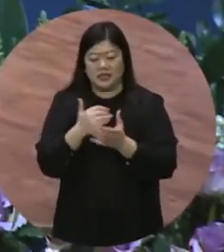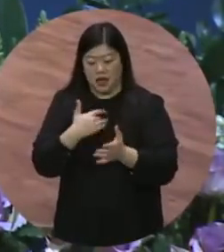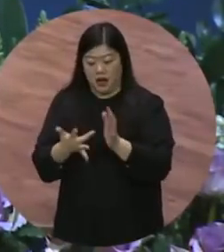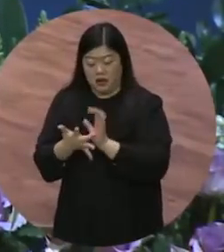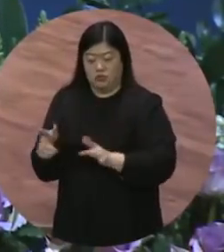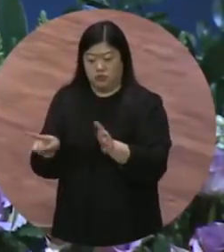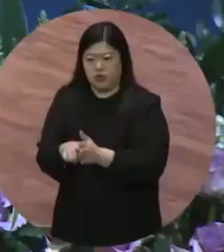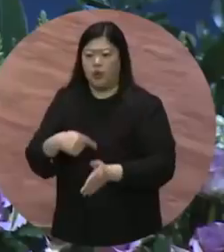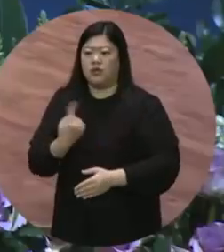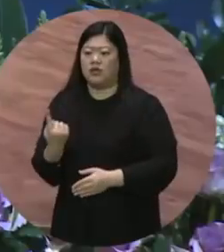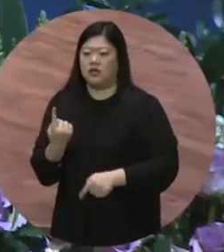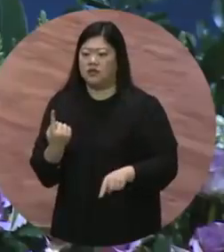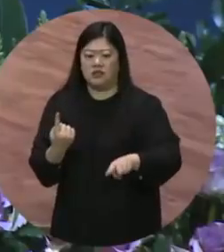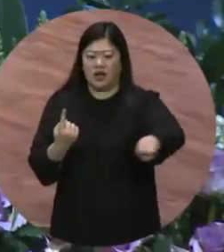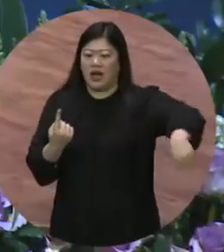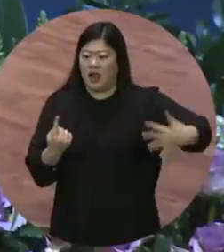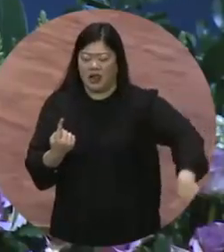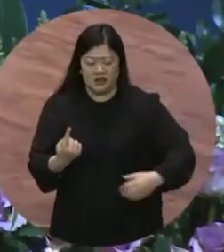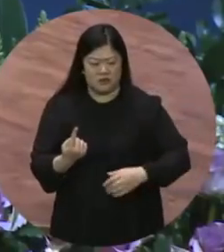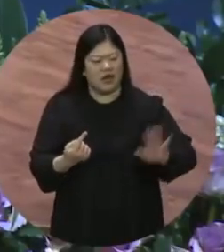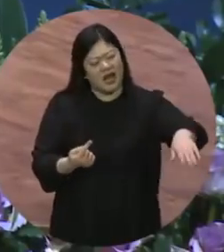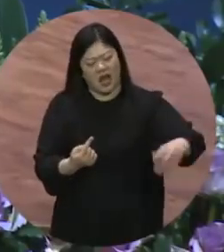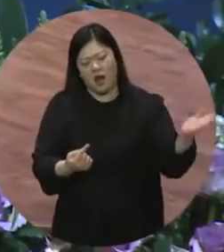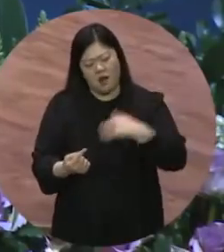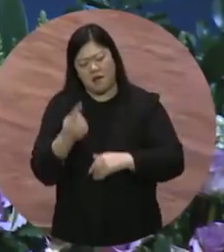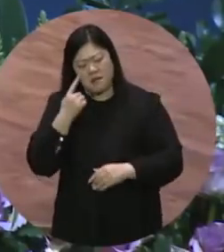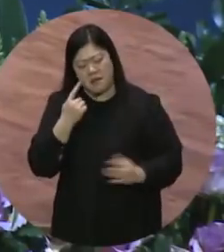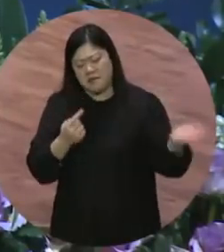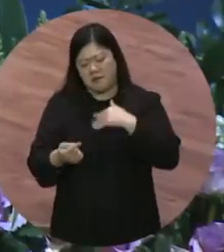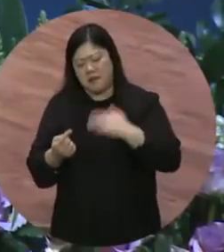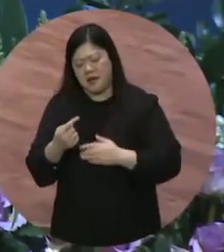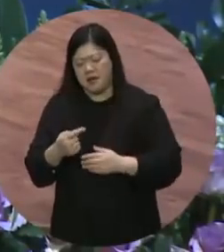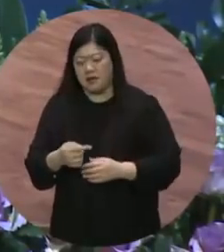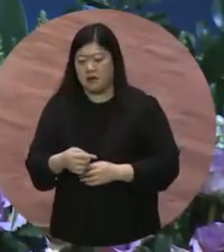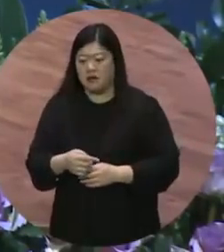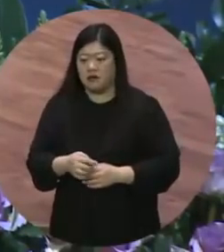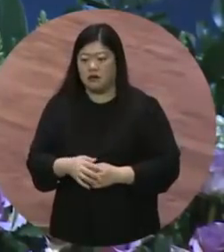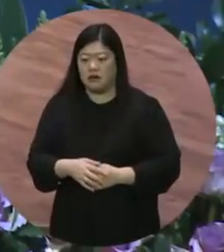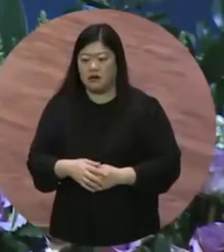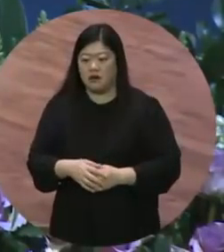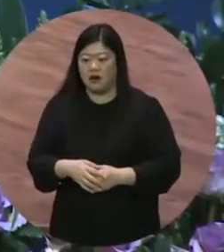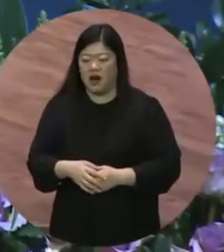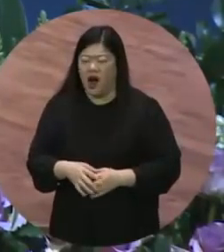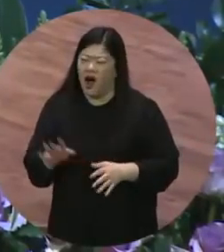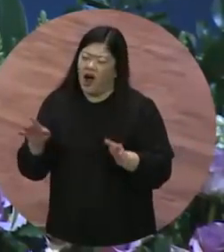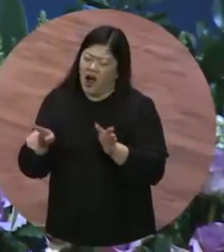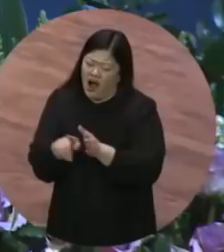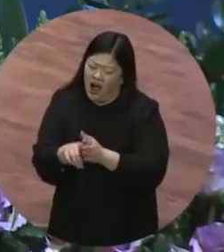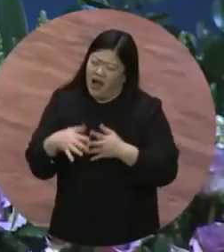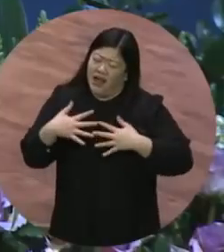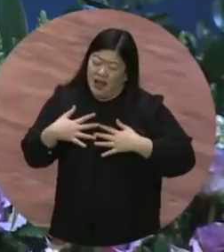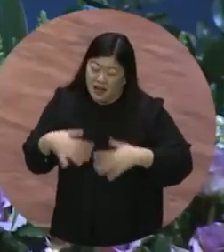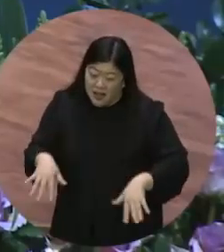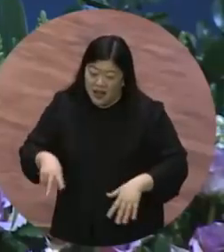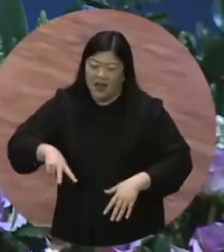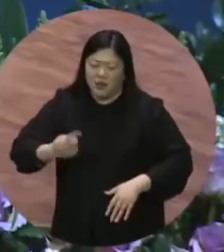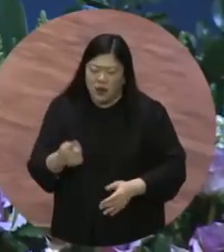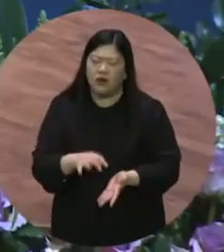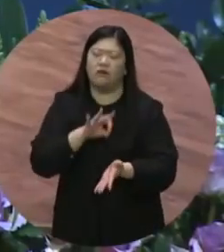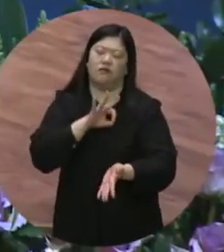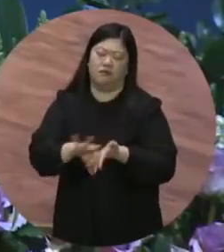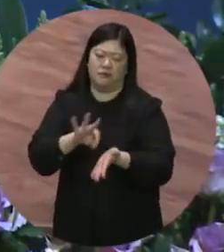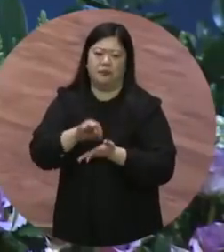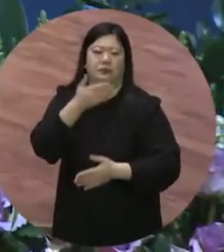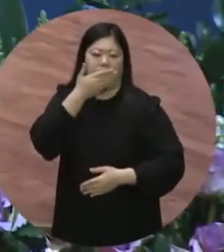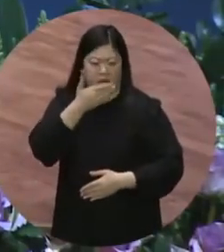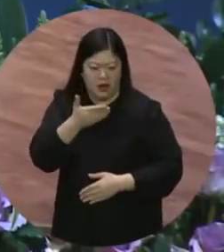친구들을 초청하는 겁니다. 약해도 쓰임받을 수 있어요. 어려도 쓰임받을 수 있습니다. 왜 그러냐면 우리가